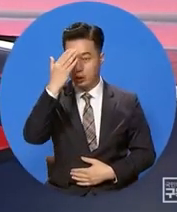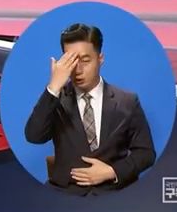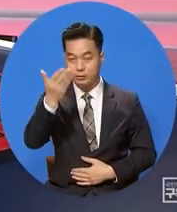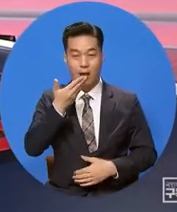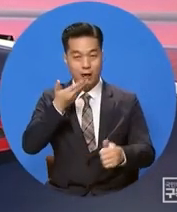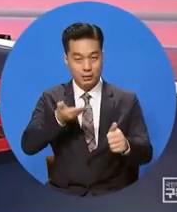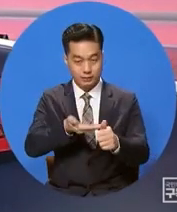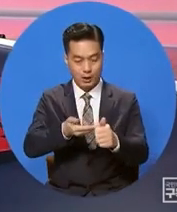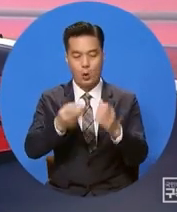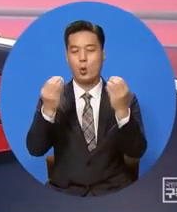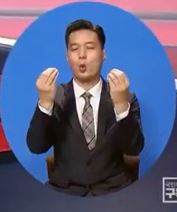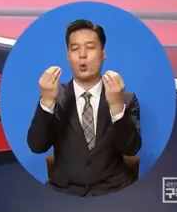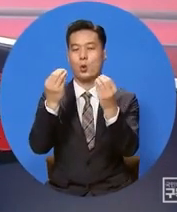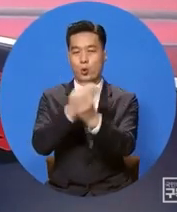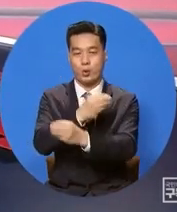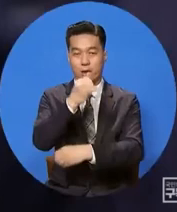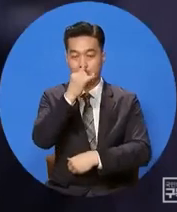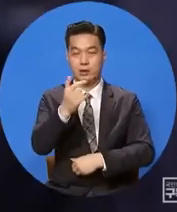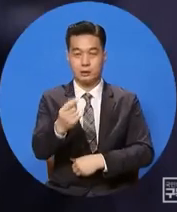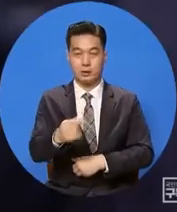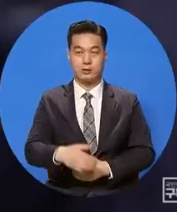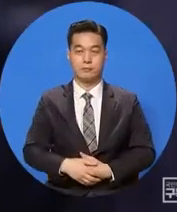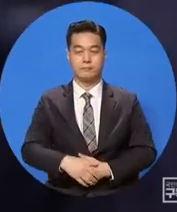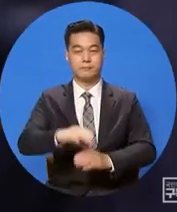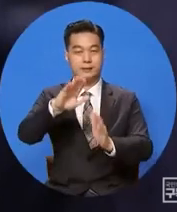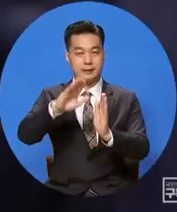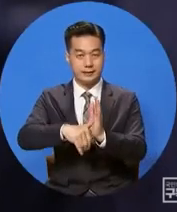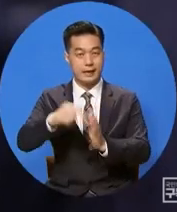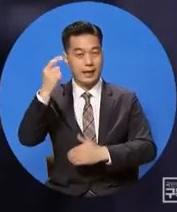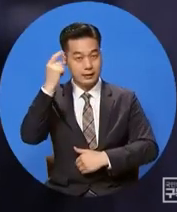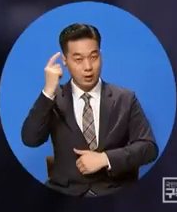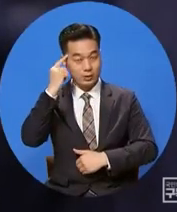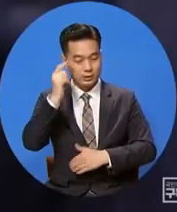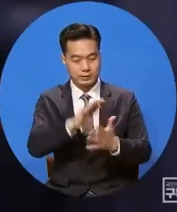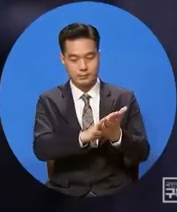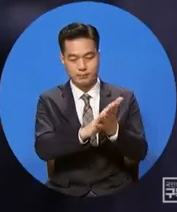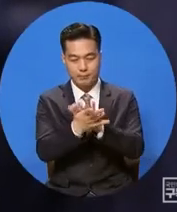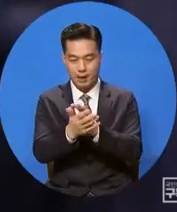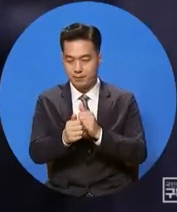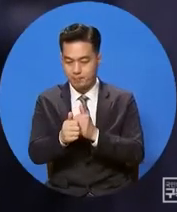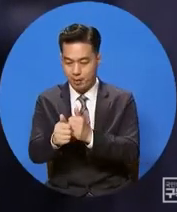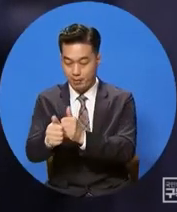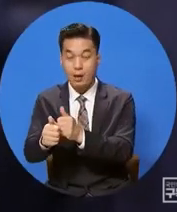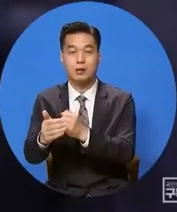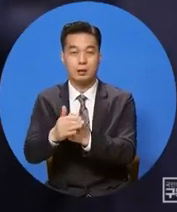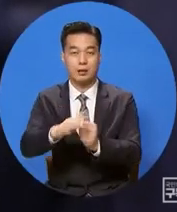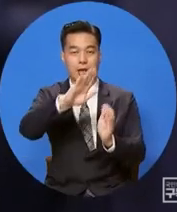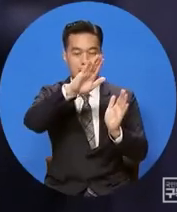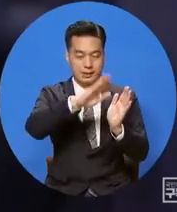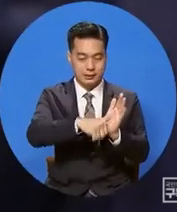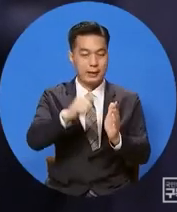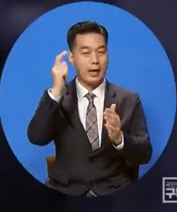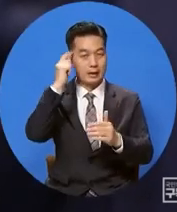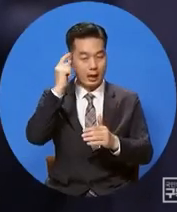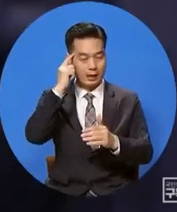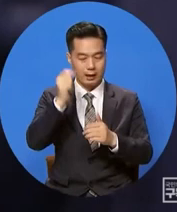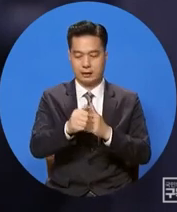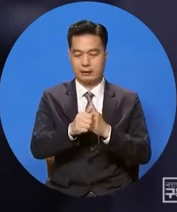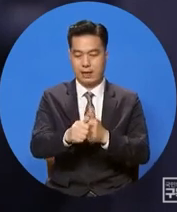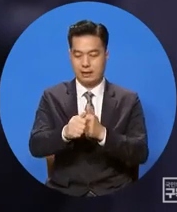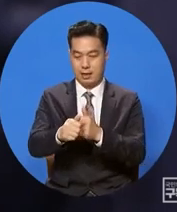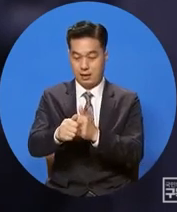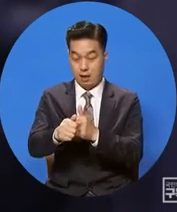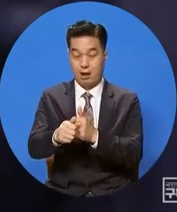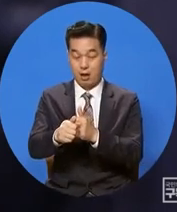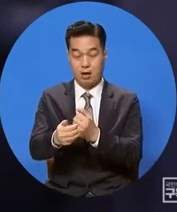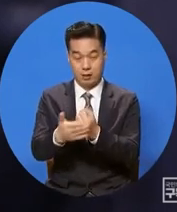무상급식은 오해가 좀 있습니다. 시대정신에 따라서 조금 변하니까 그 시대정신에서 맞추다 보니까 그래 된